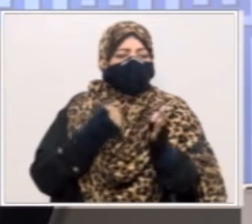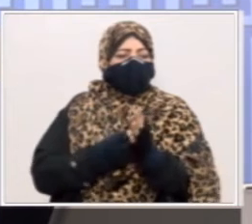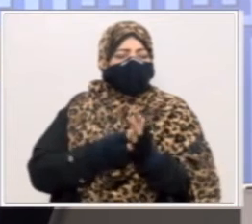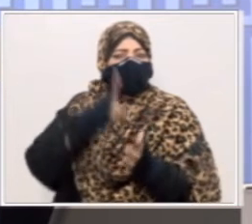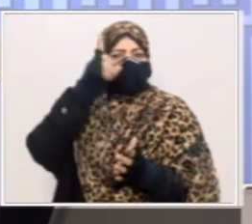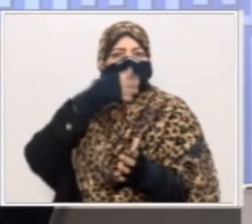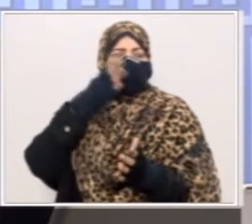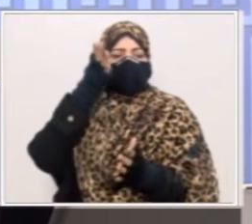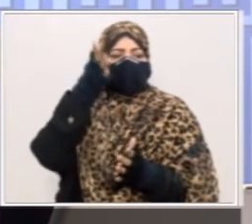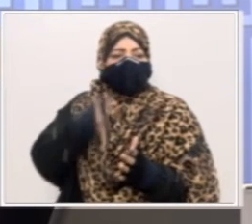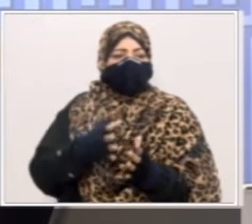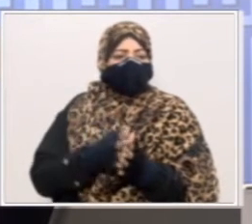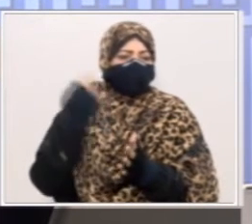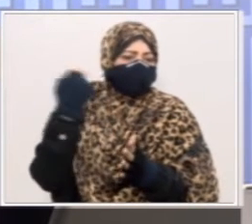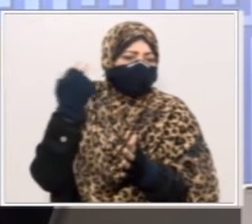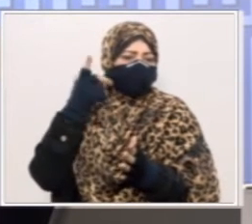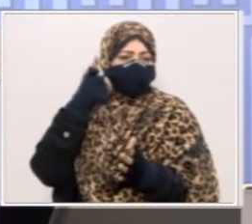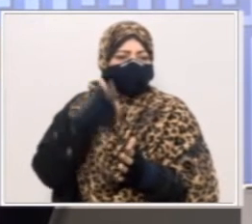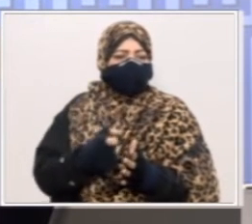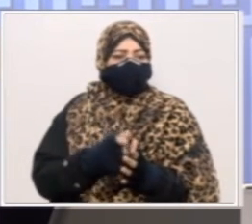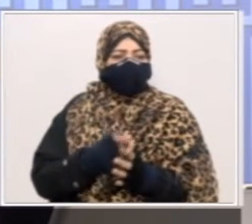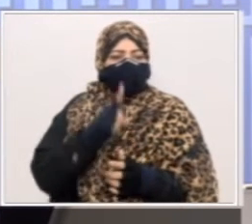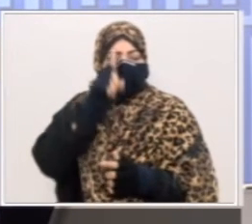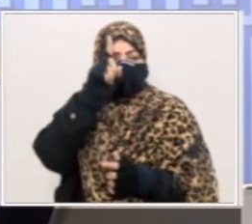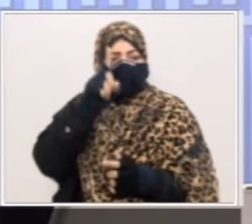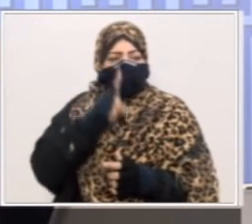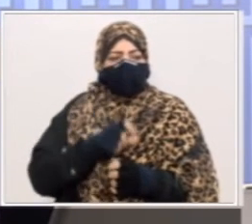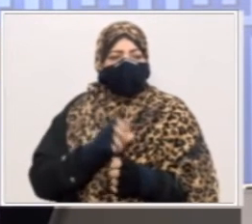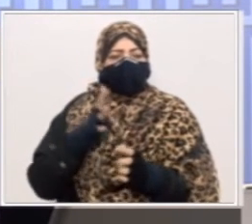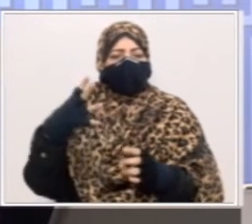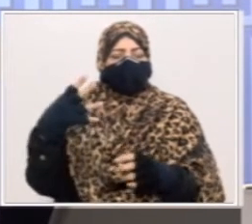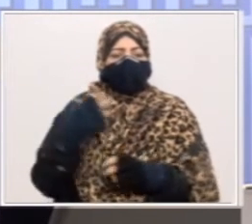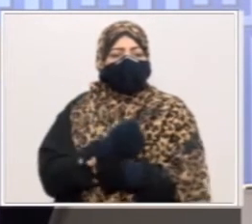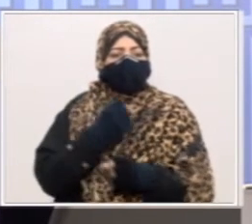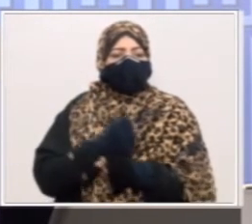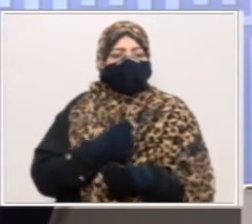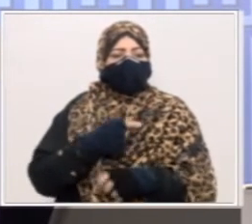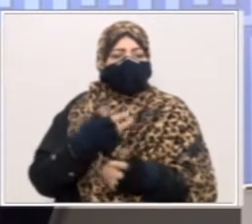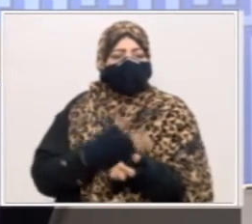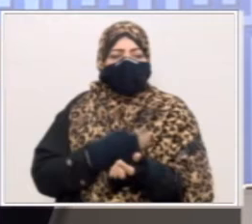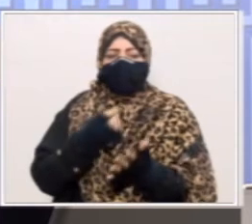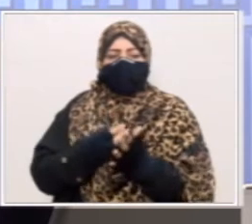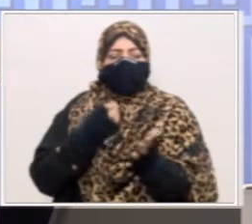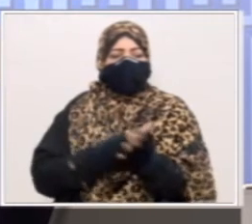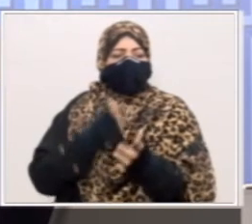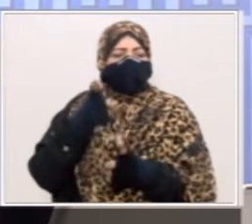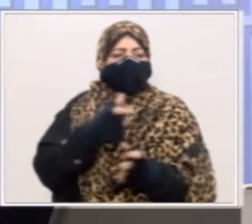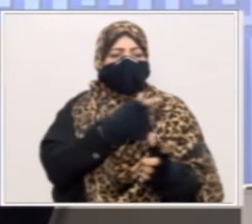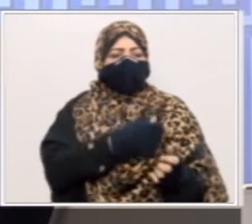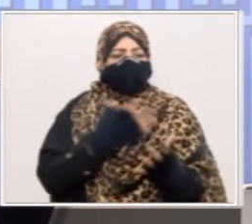عز وجل عصم دماء المسلمين، بل وعصم دماء الناس